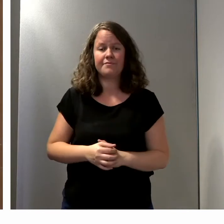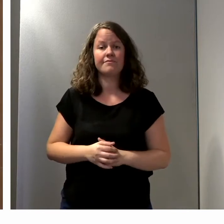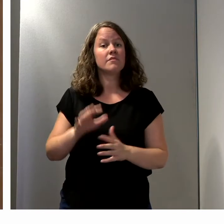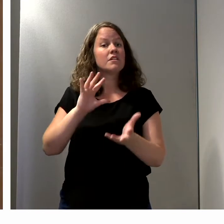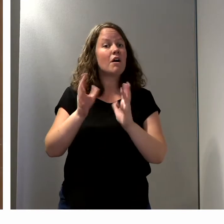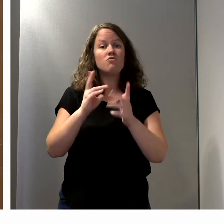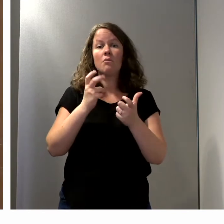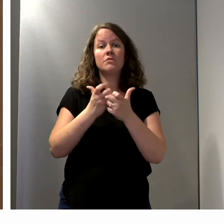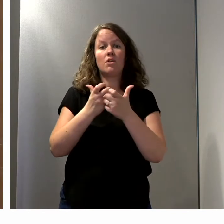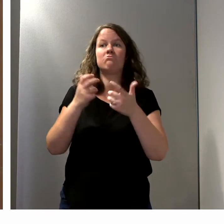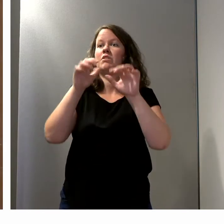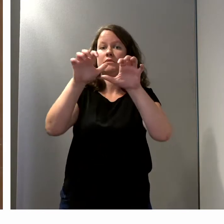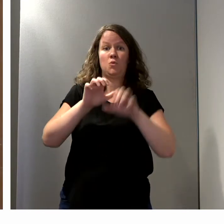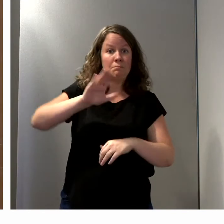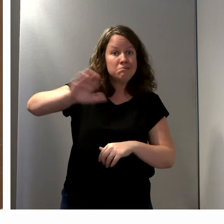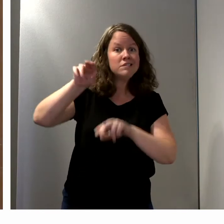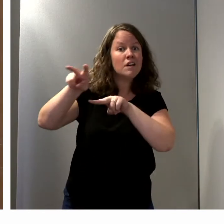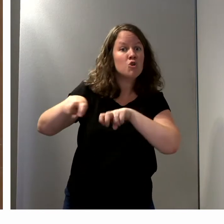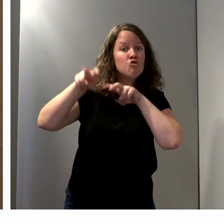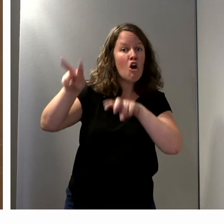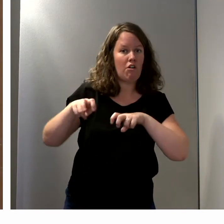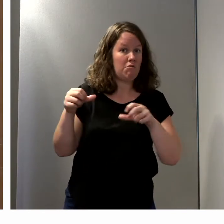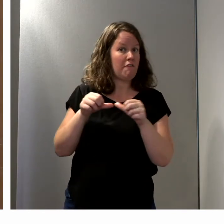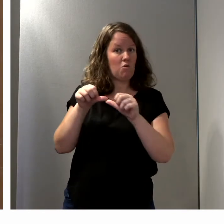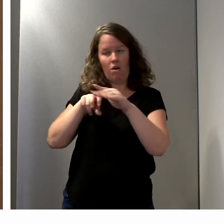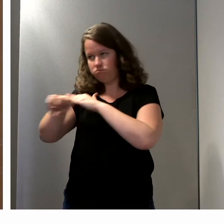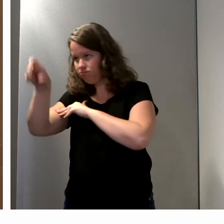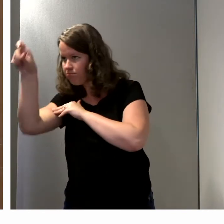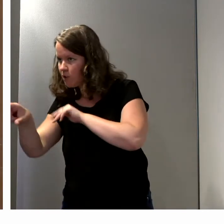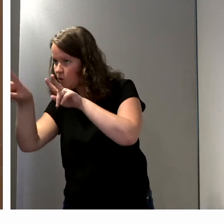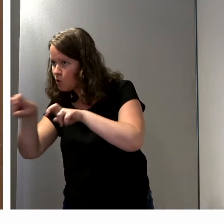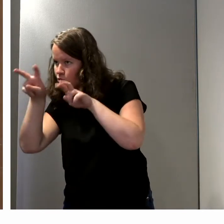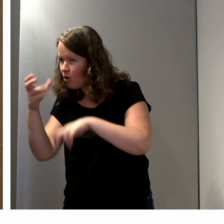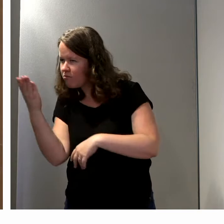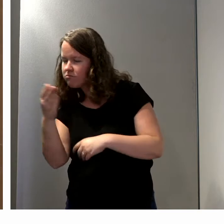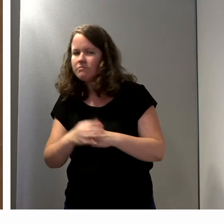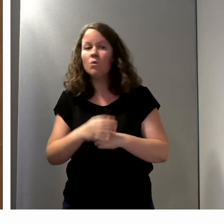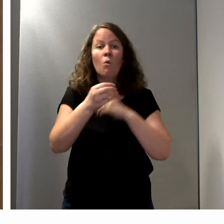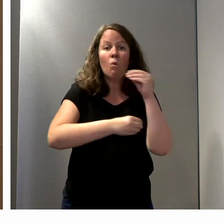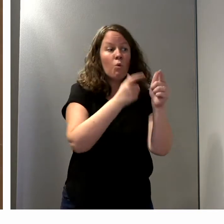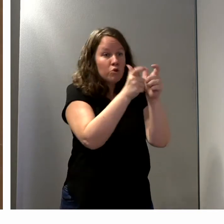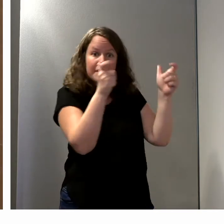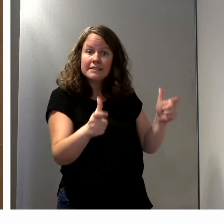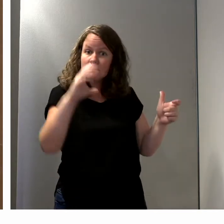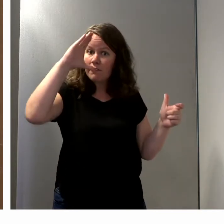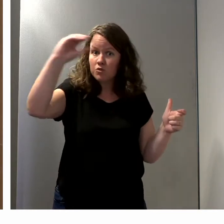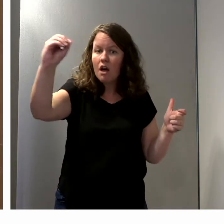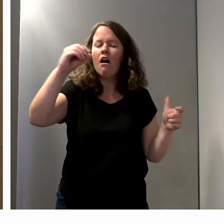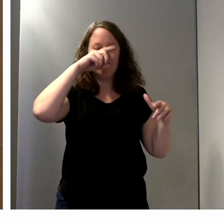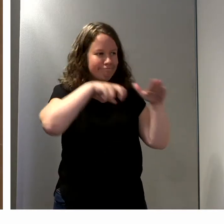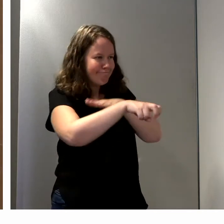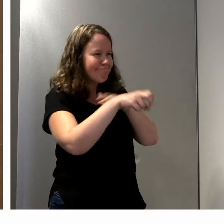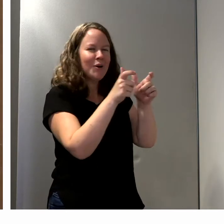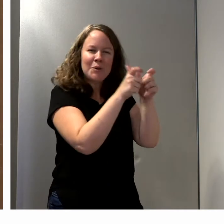étaient destinées aux agriculteurs, il fallait aller à la rencontre d'agriculteurs. Sur des démarches qui sont destinées aux professionnels, aux entreprises, aller rencontrer des